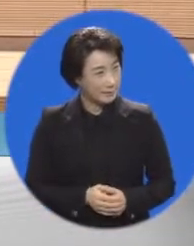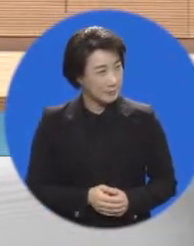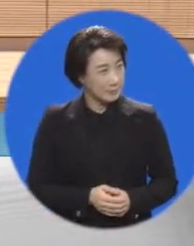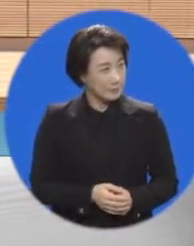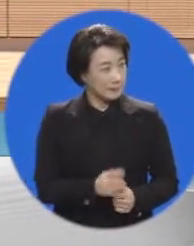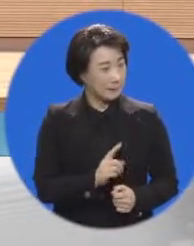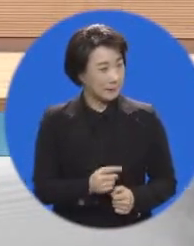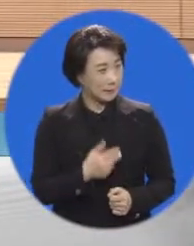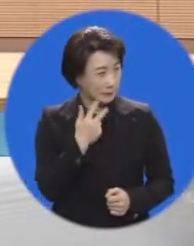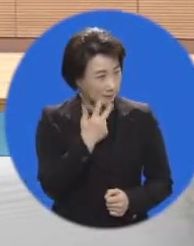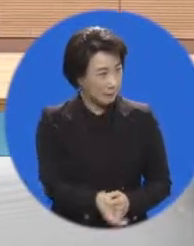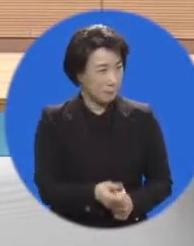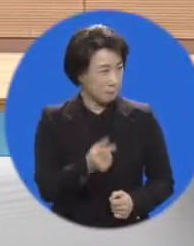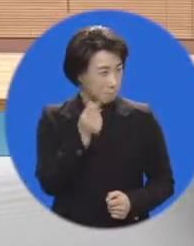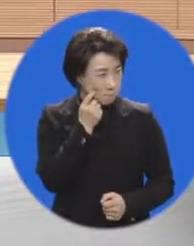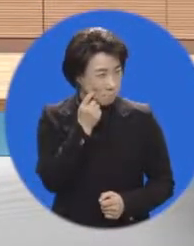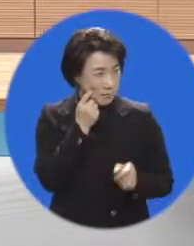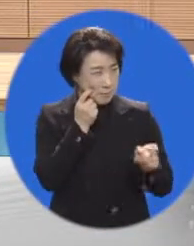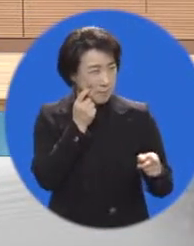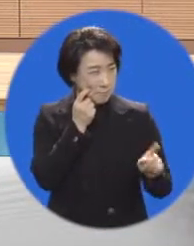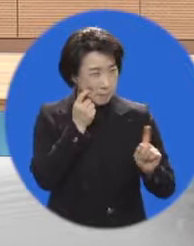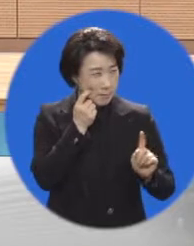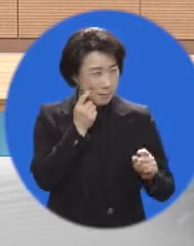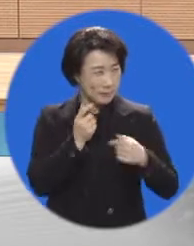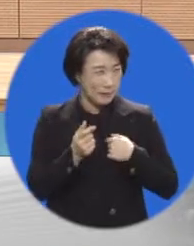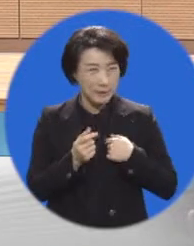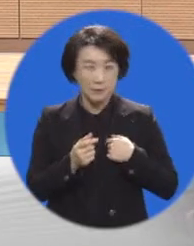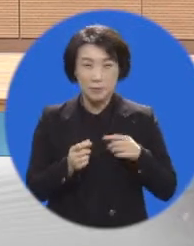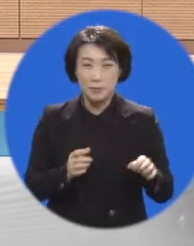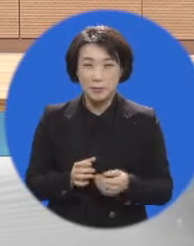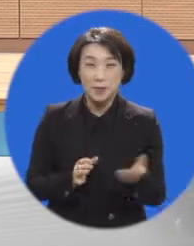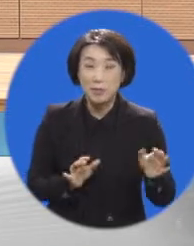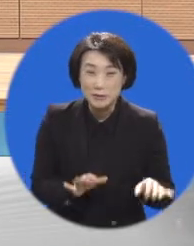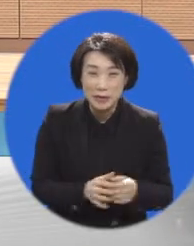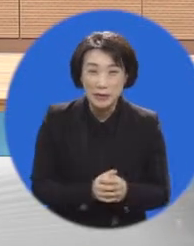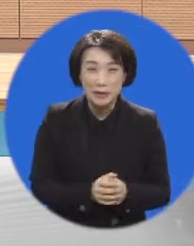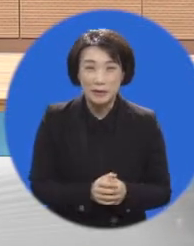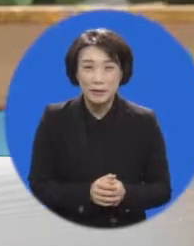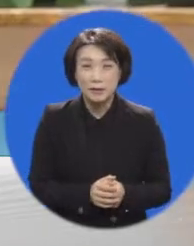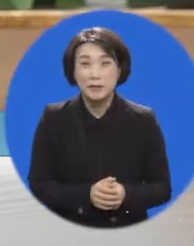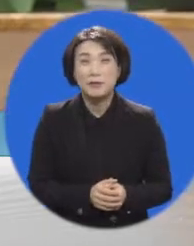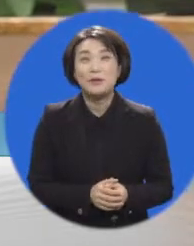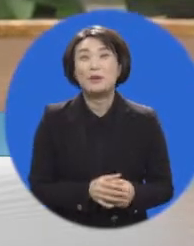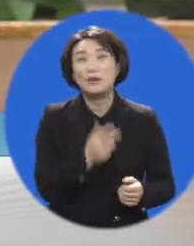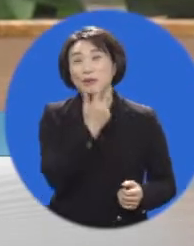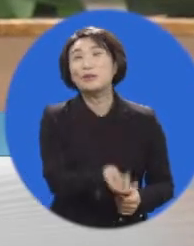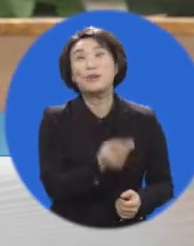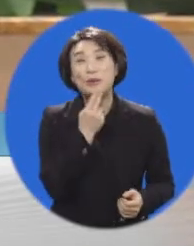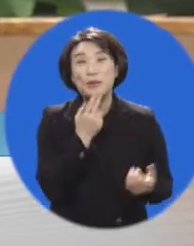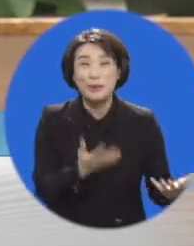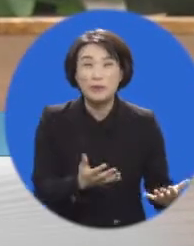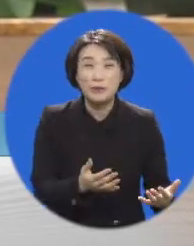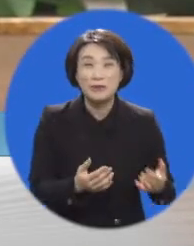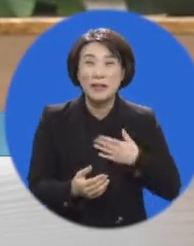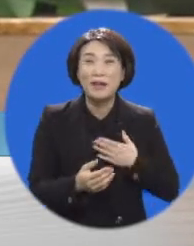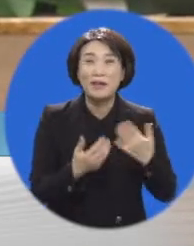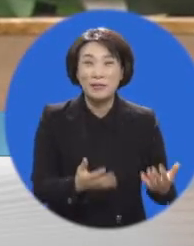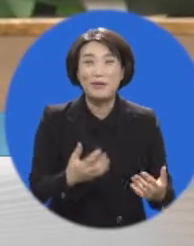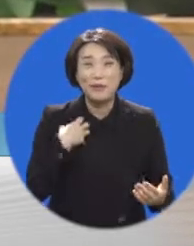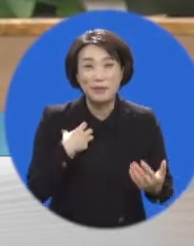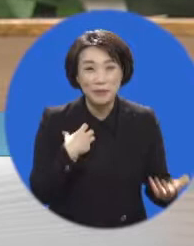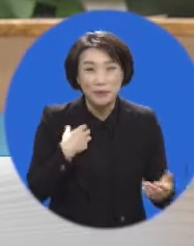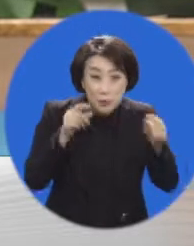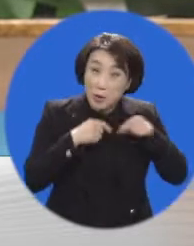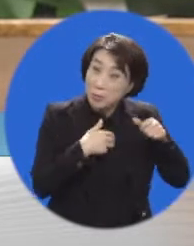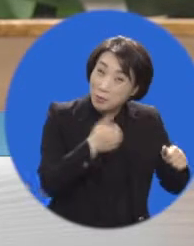놔두자. 그냥 내가 그냥 그럼 가만 놔두면 지가 어떡할 테요? 지옥을 보낼 테요? 어디